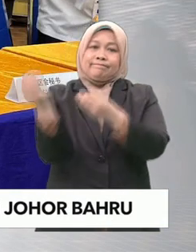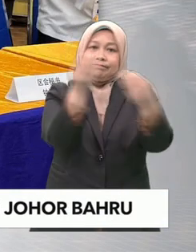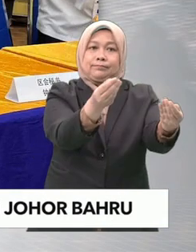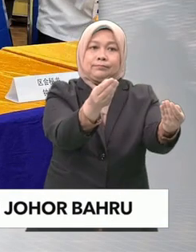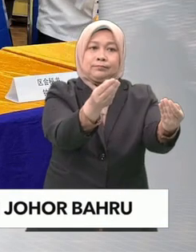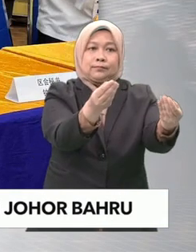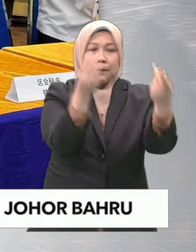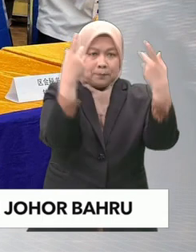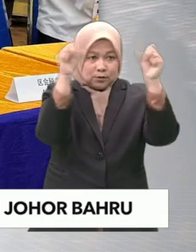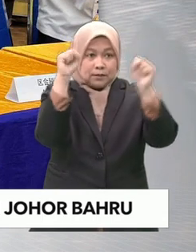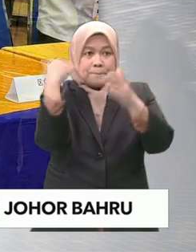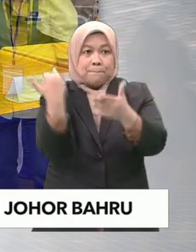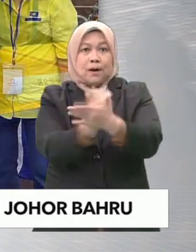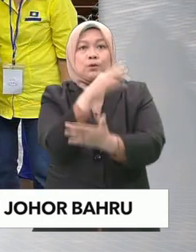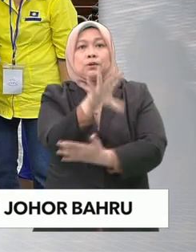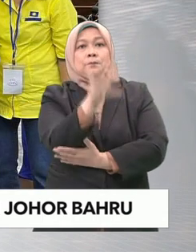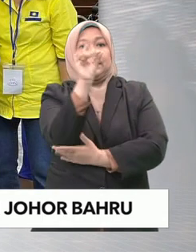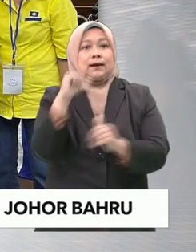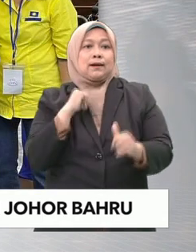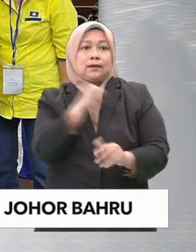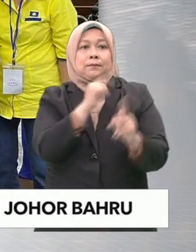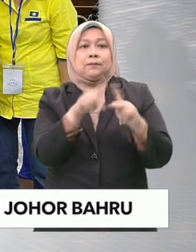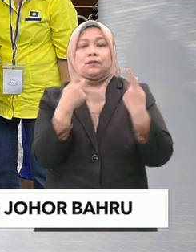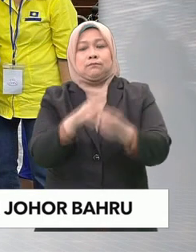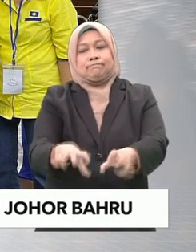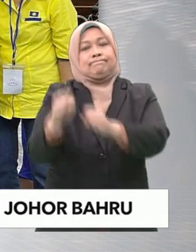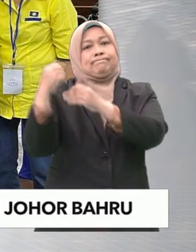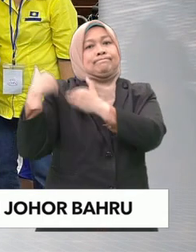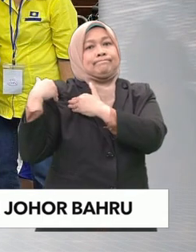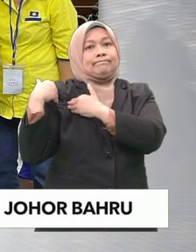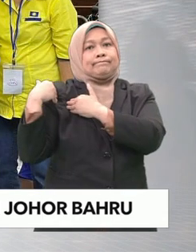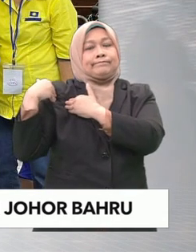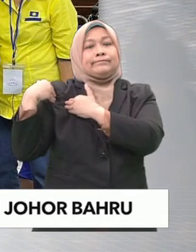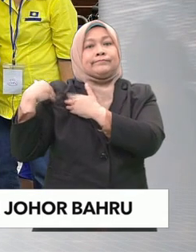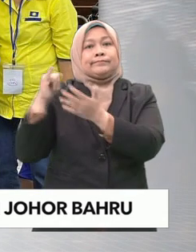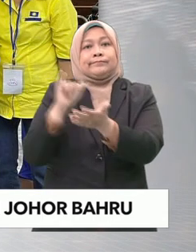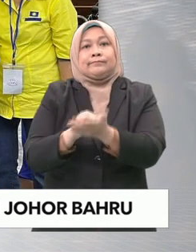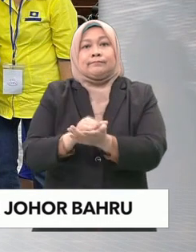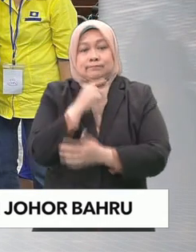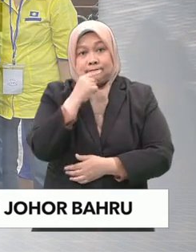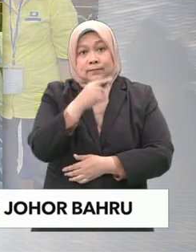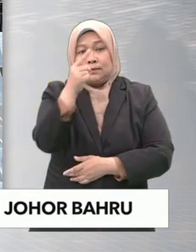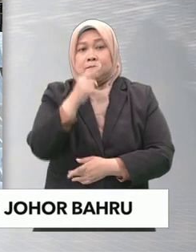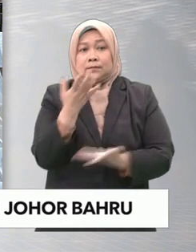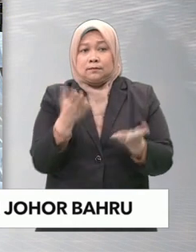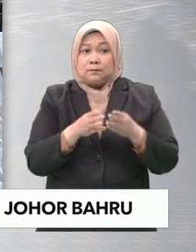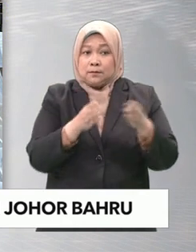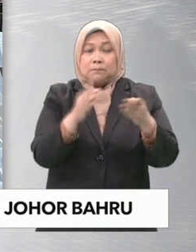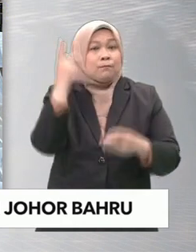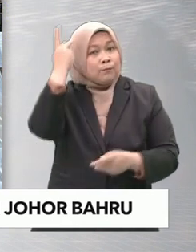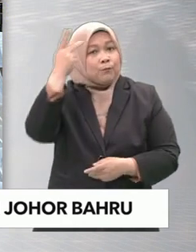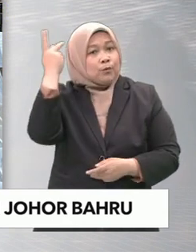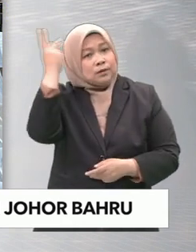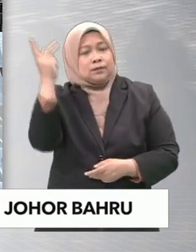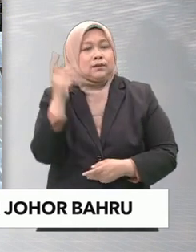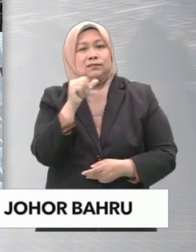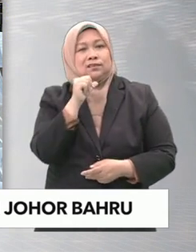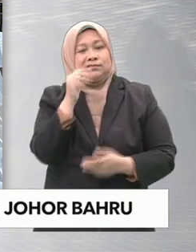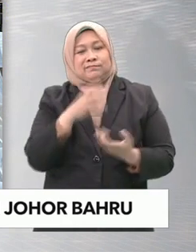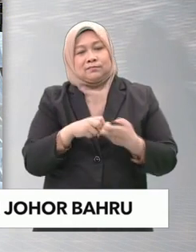si yang baru dipilih oleh ahli Pati untuk menggalas tanggung jawab tersebut katanya perjalanan politik tidak semuanya